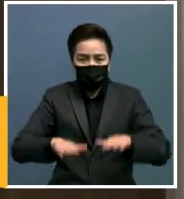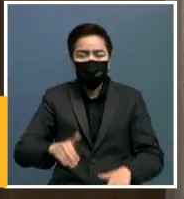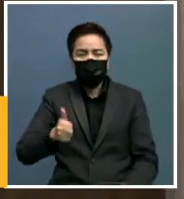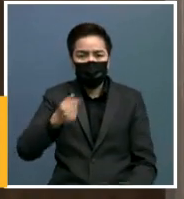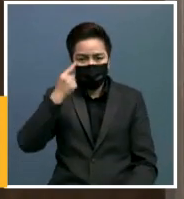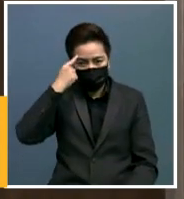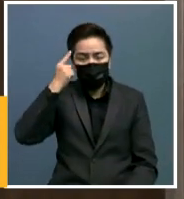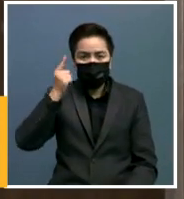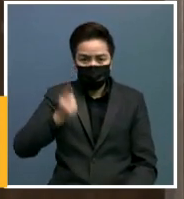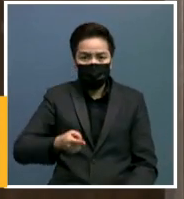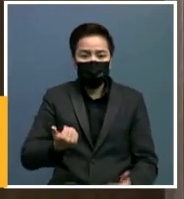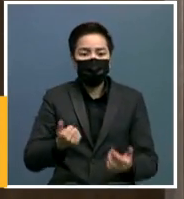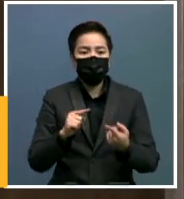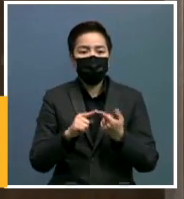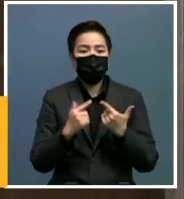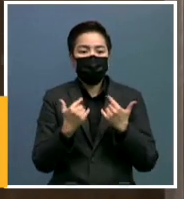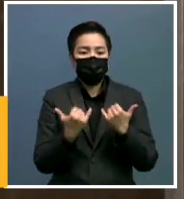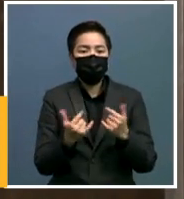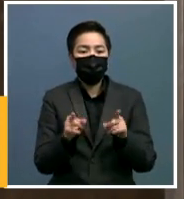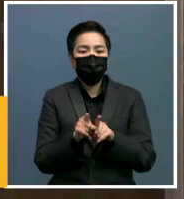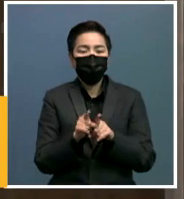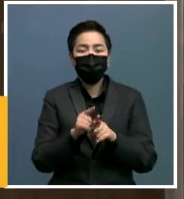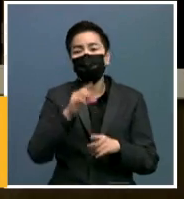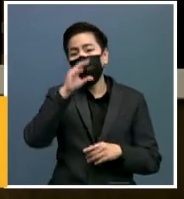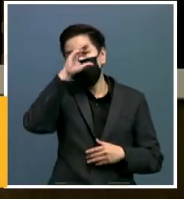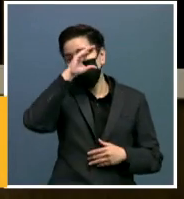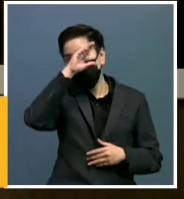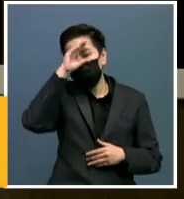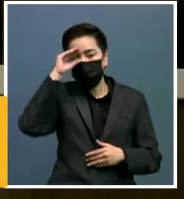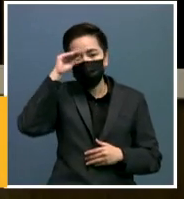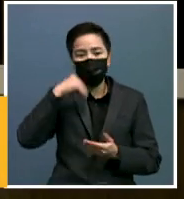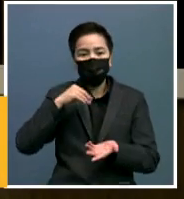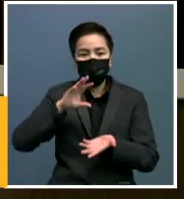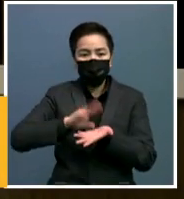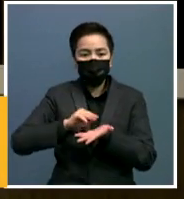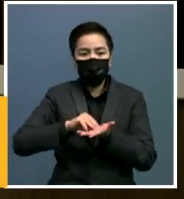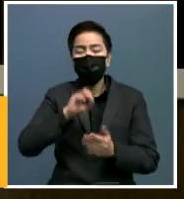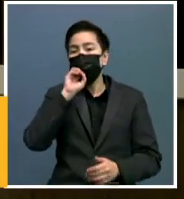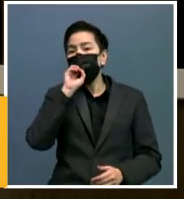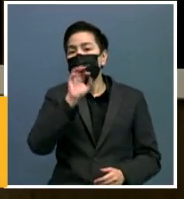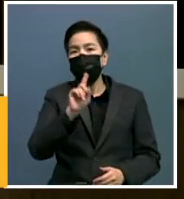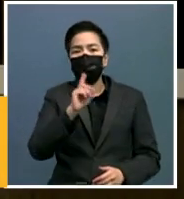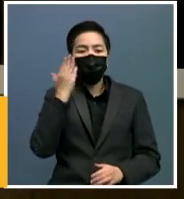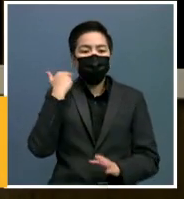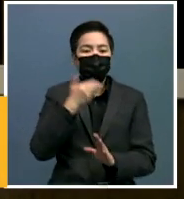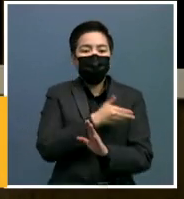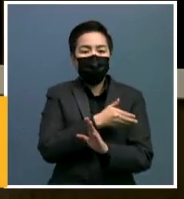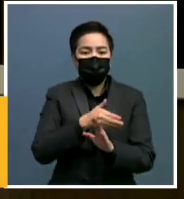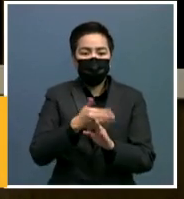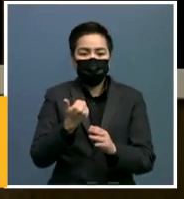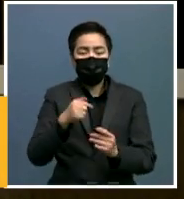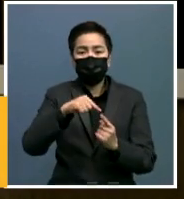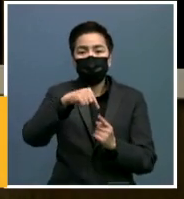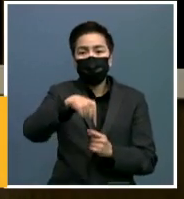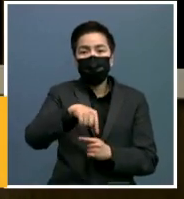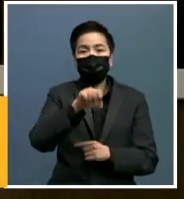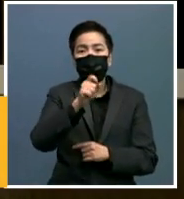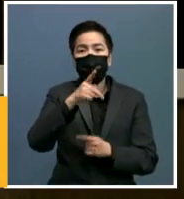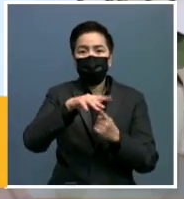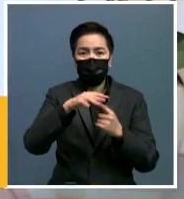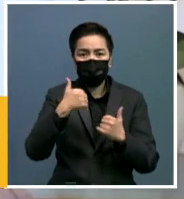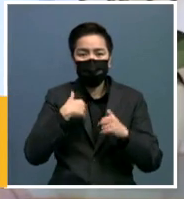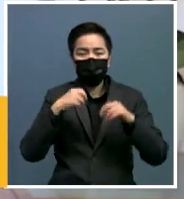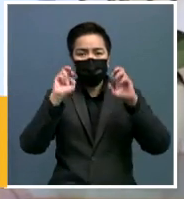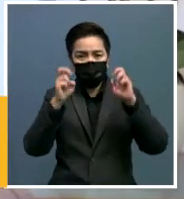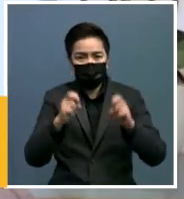เป็นจำนวนมากนะครับในขณะเดียวกันคุณชนก็ยังมีการให้ข้อมูลเพิ่มเติมบอกว่าที่ผ่านมานะครับสภานะฮะมียติที่